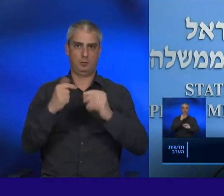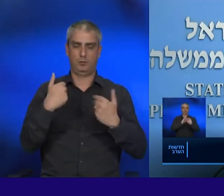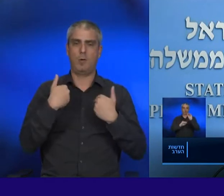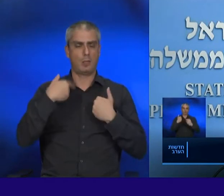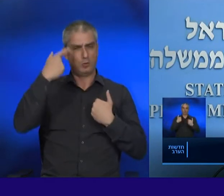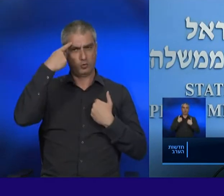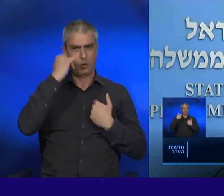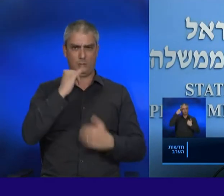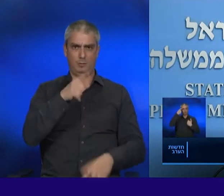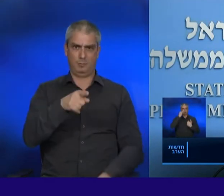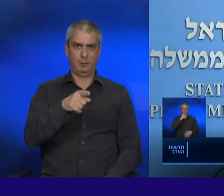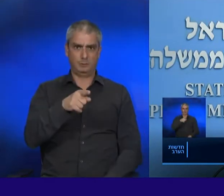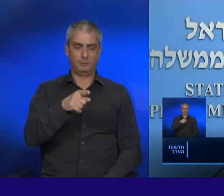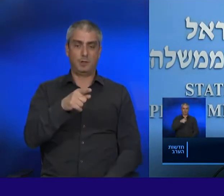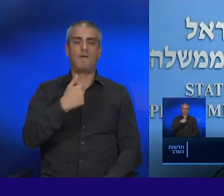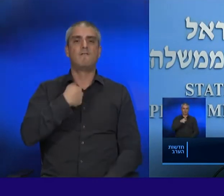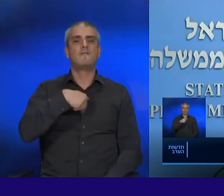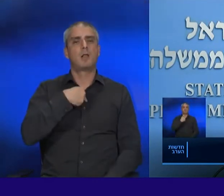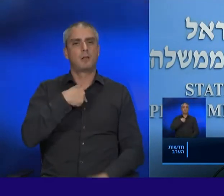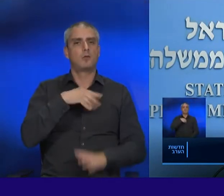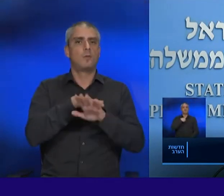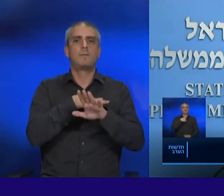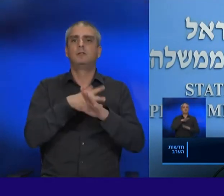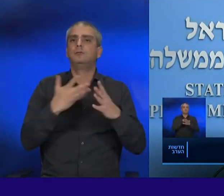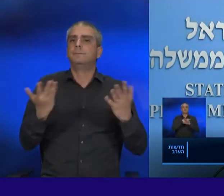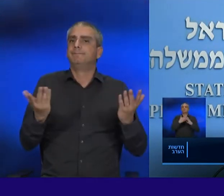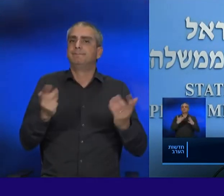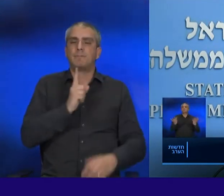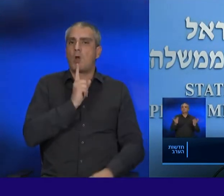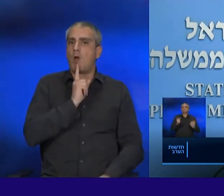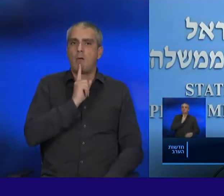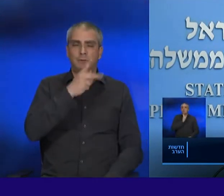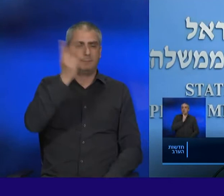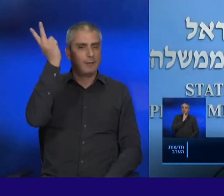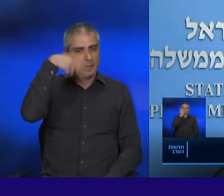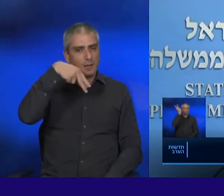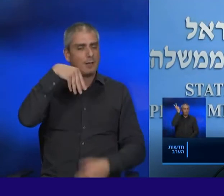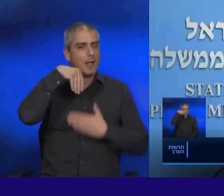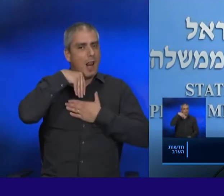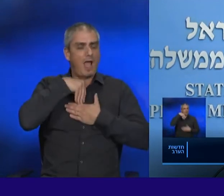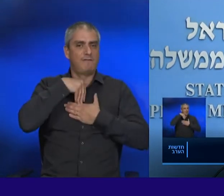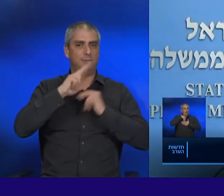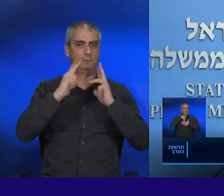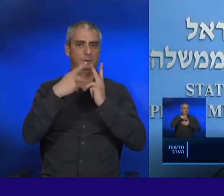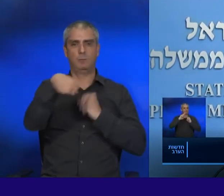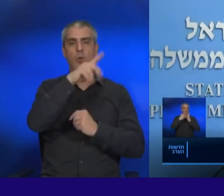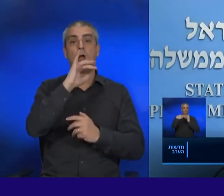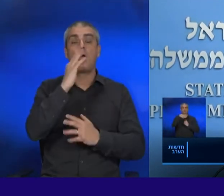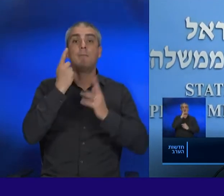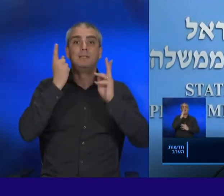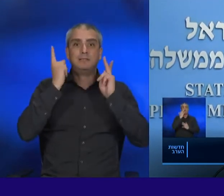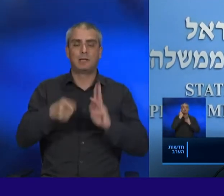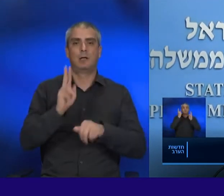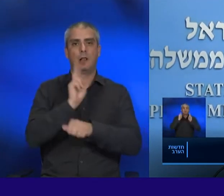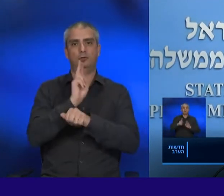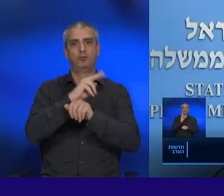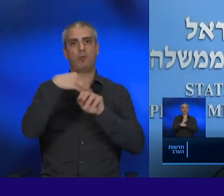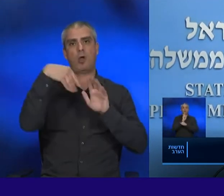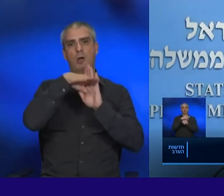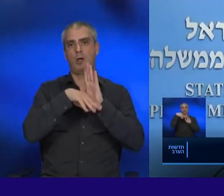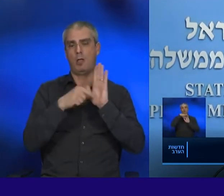יודעים את זה. ואנחנו מרגישים שאין מספיק הפנמה בציבור של הצורך לשמור על ההנחיות